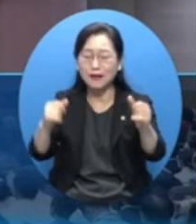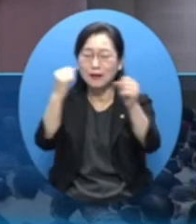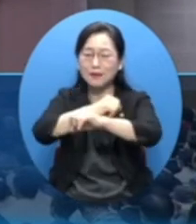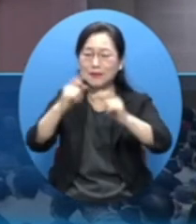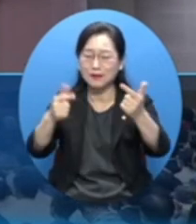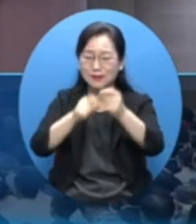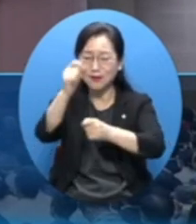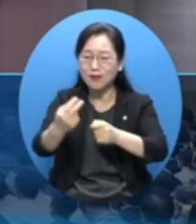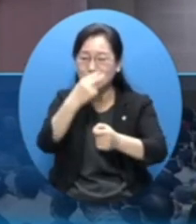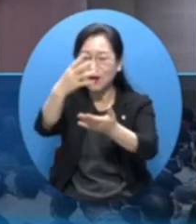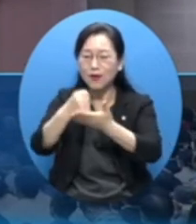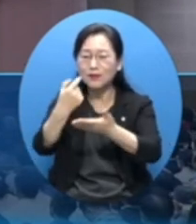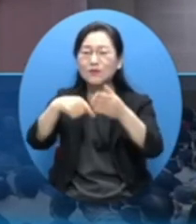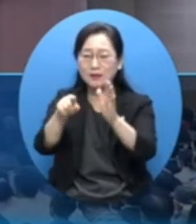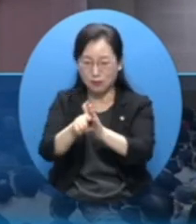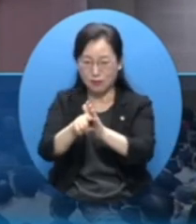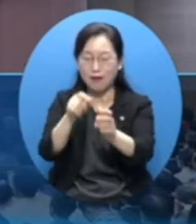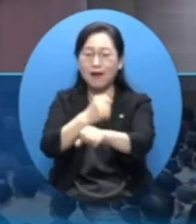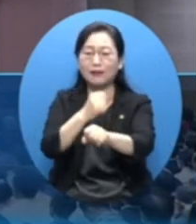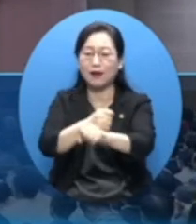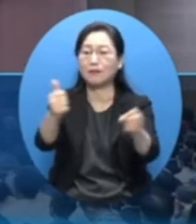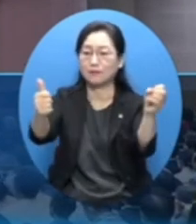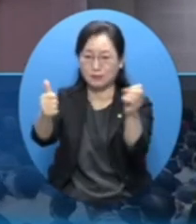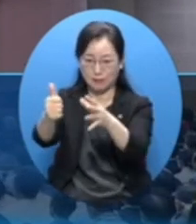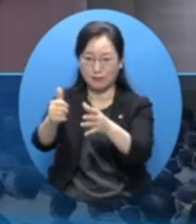않고 영생을 얻게 하려 하심이라